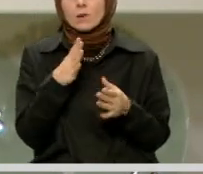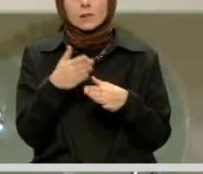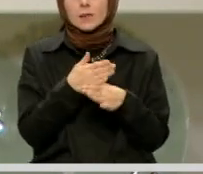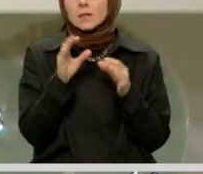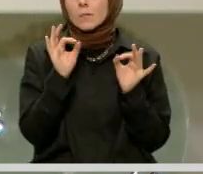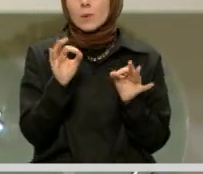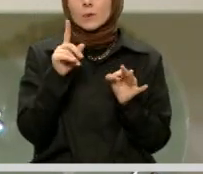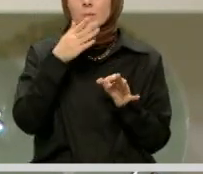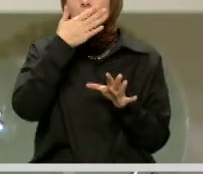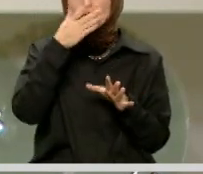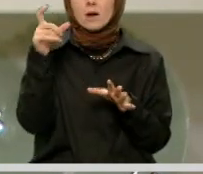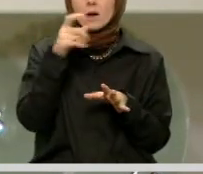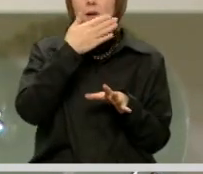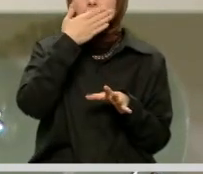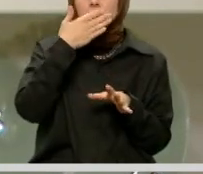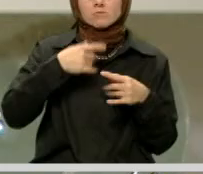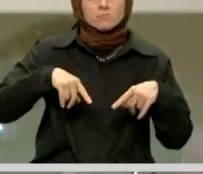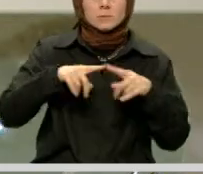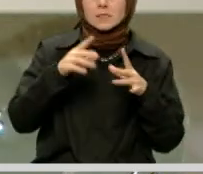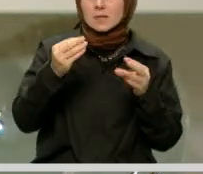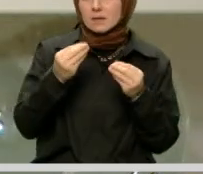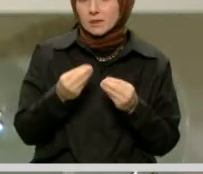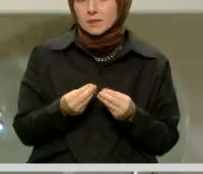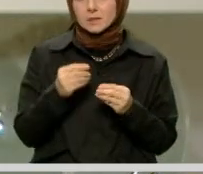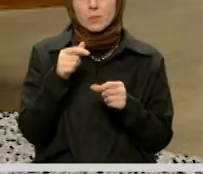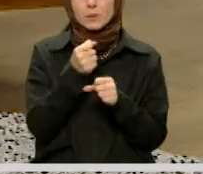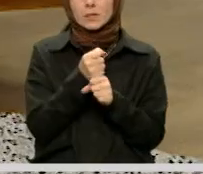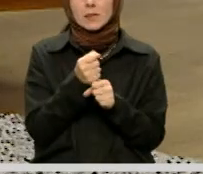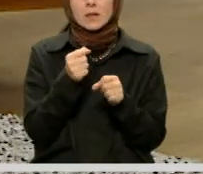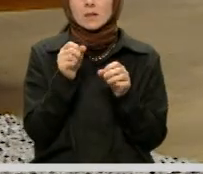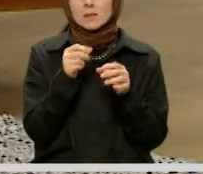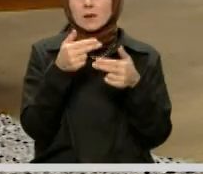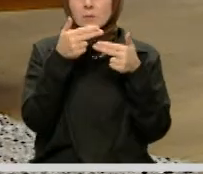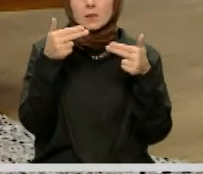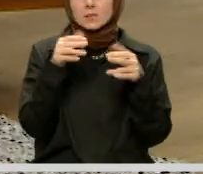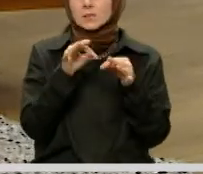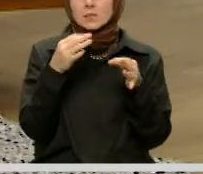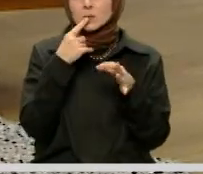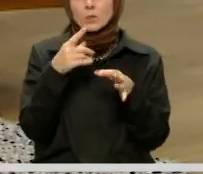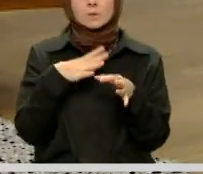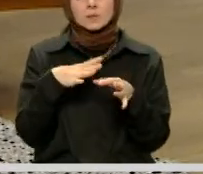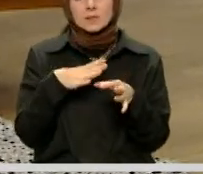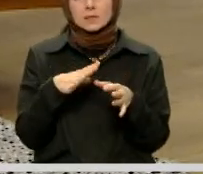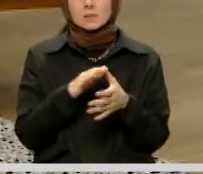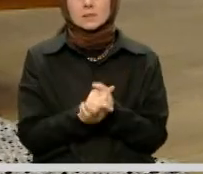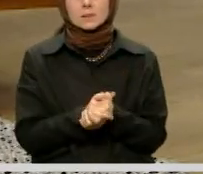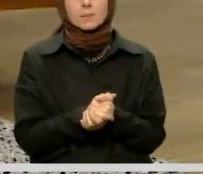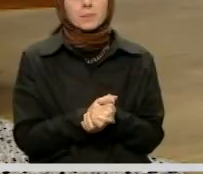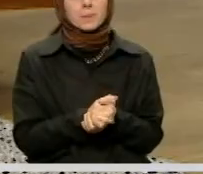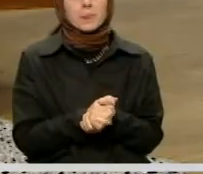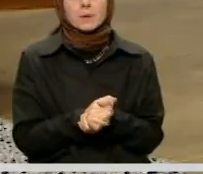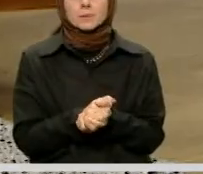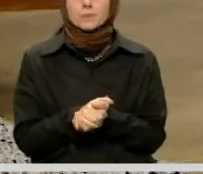Oruç nasıl bir ibadet? Şöyle genel başlıklar halinde neler söylersiniz bize? Evet, Bismillah, Elhamdülillah ve salatu ve selamu